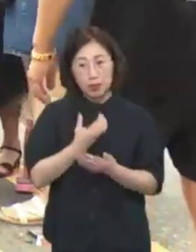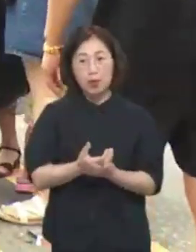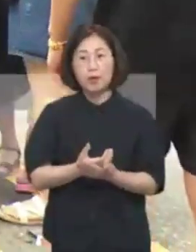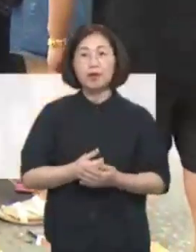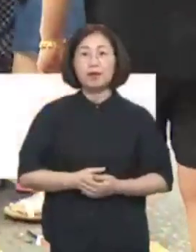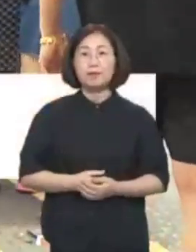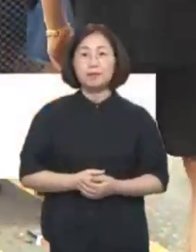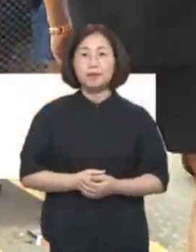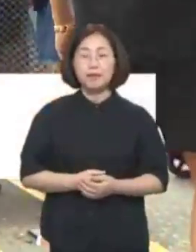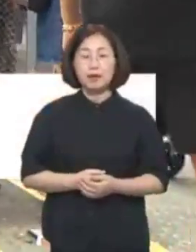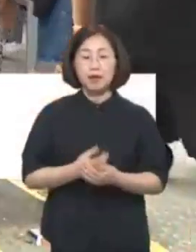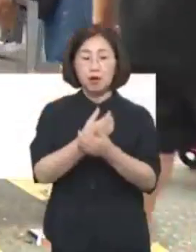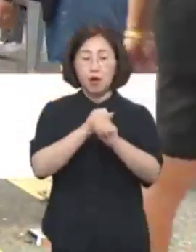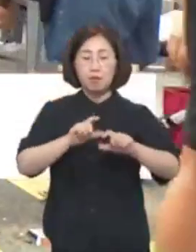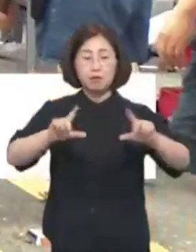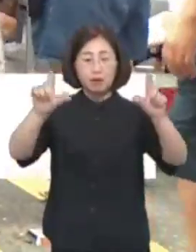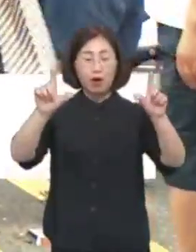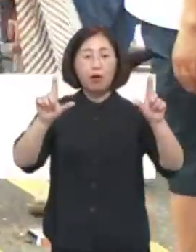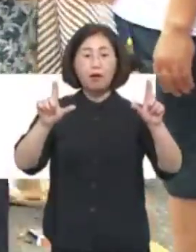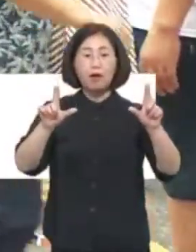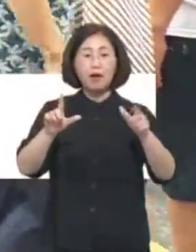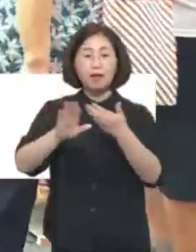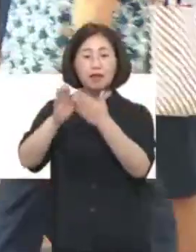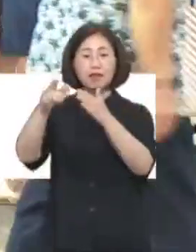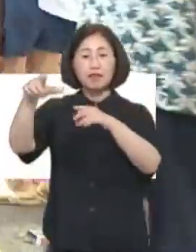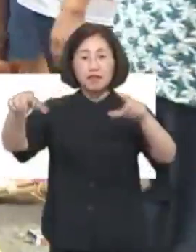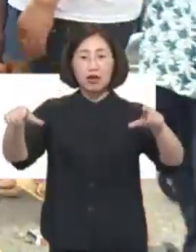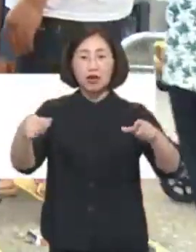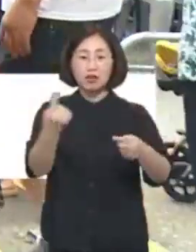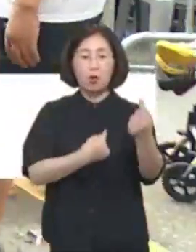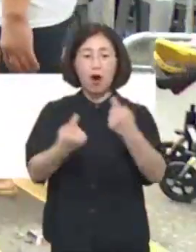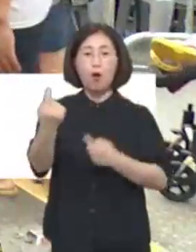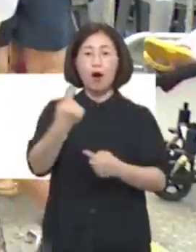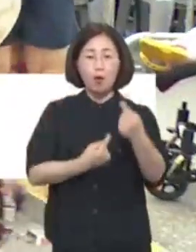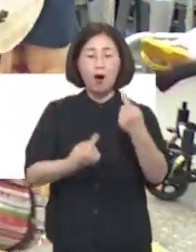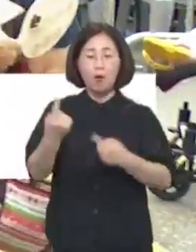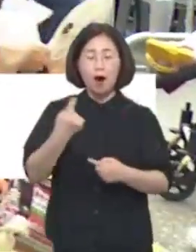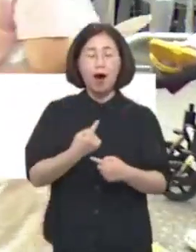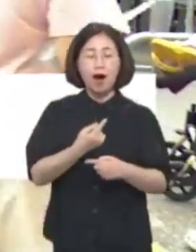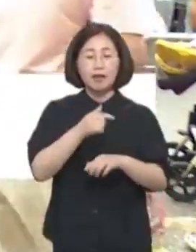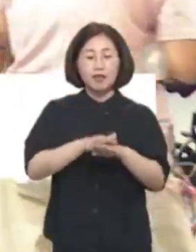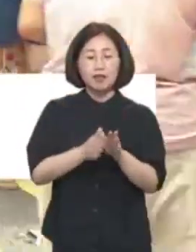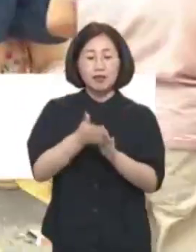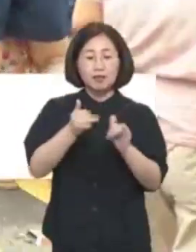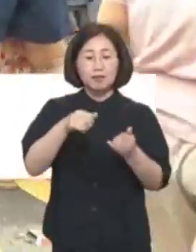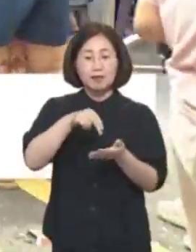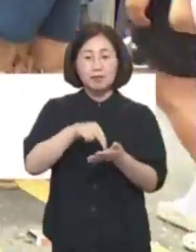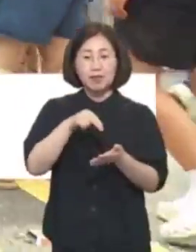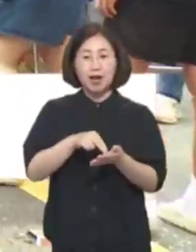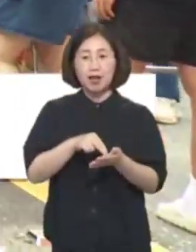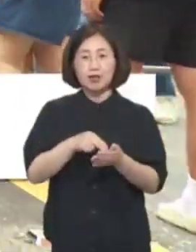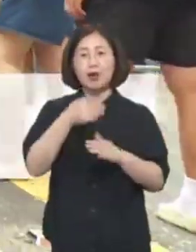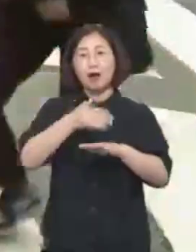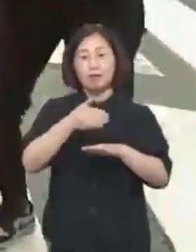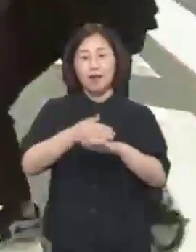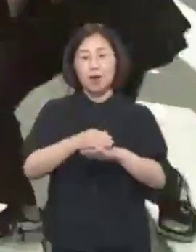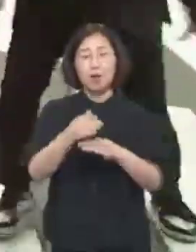광복절인데도 사람들 많이 와주셔서 너무 감사하고 대전인으로서 너무 감사하고 앞으로도 이런 축제 더 번성했으면